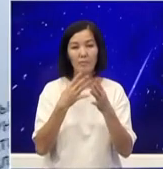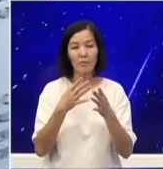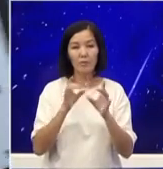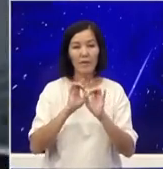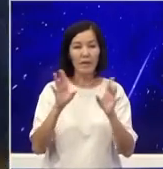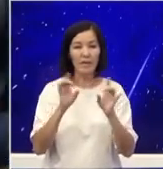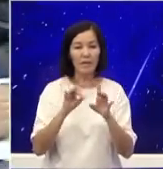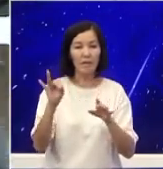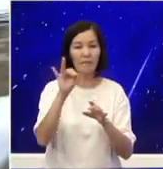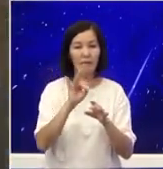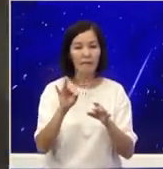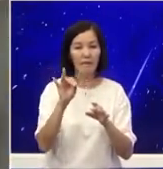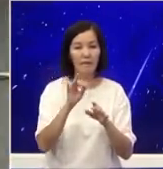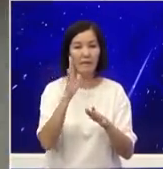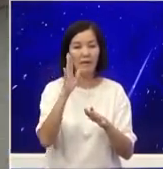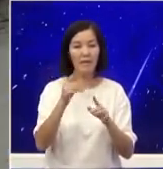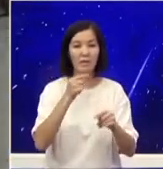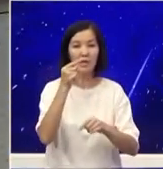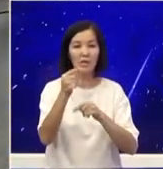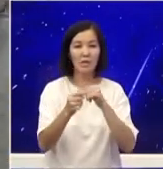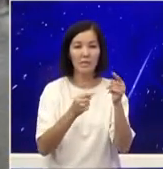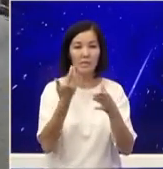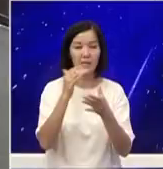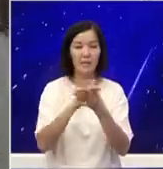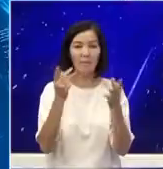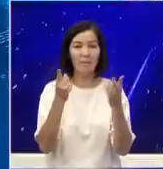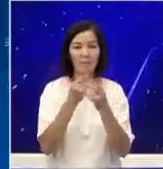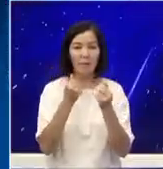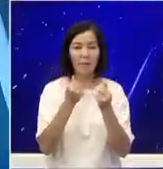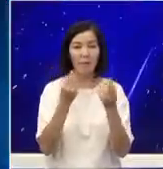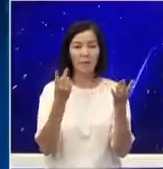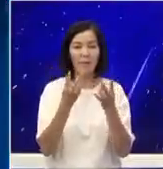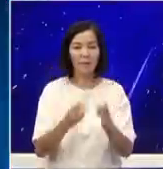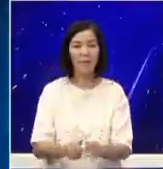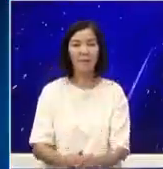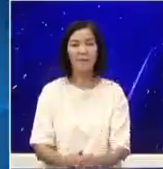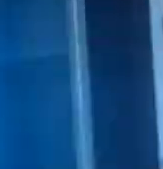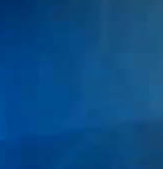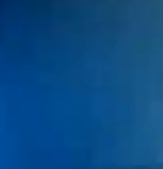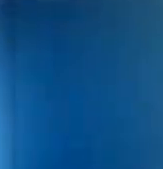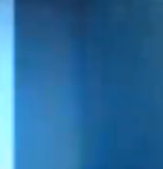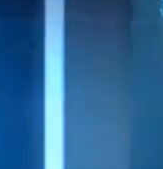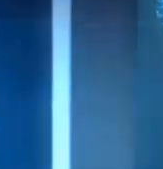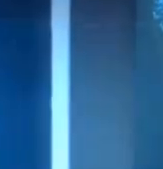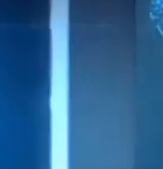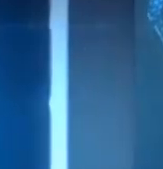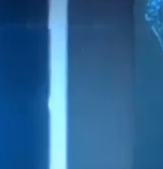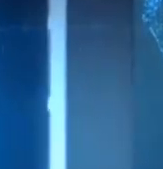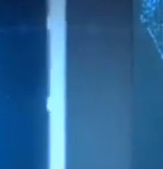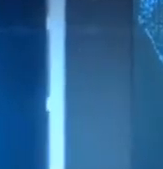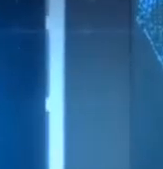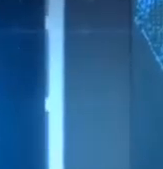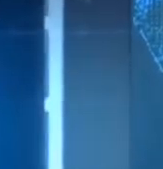баяндалған тарихи жинақтың келешек ұрпаққа берер тағылымы мол болмақ. Медет Жұмабай, Жайық Құрманбаев, Жетісу телеарнасы.